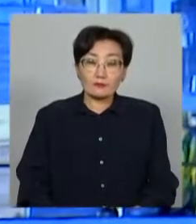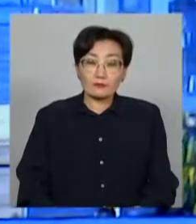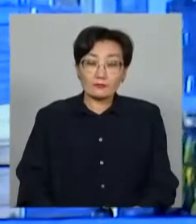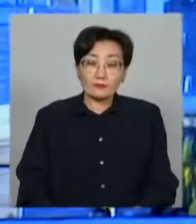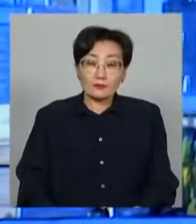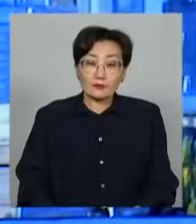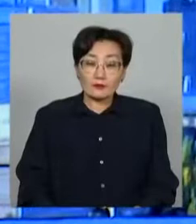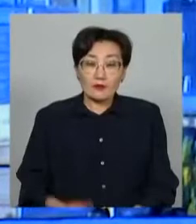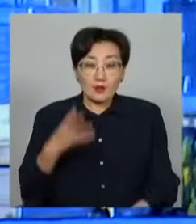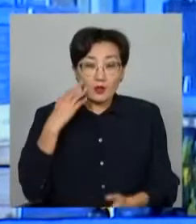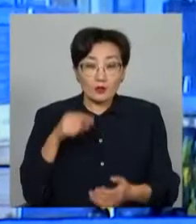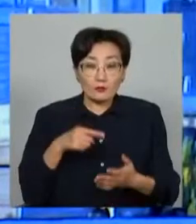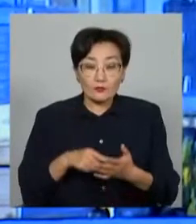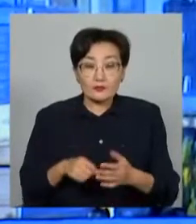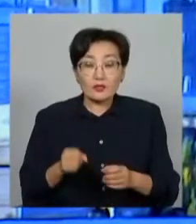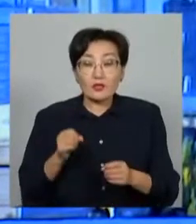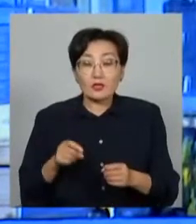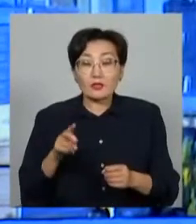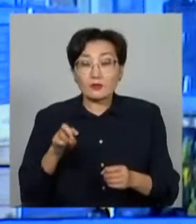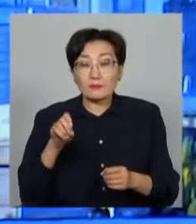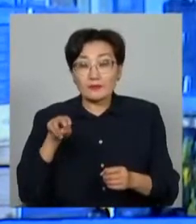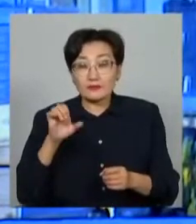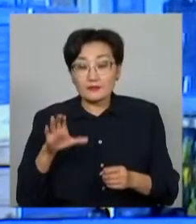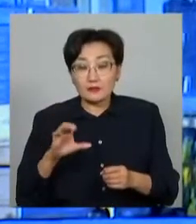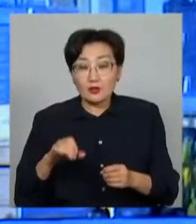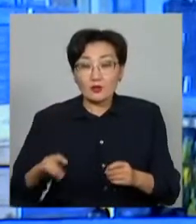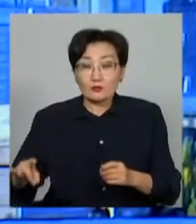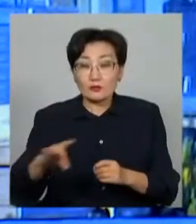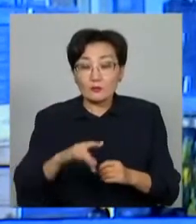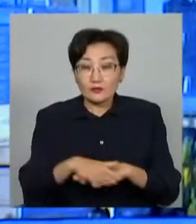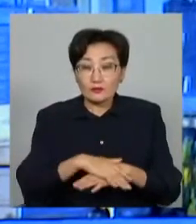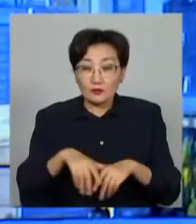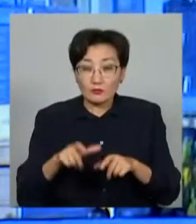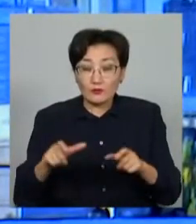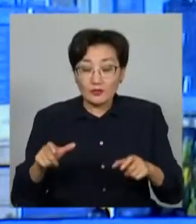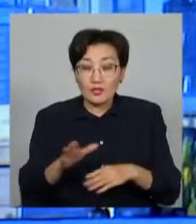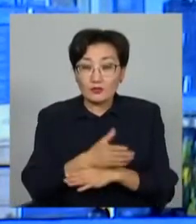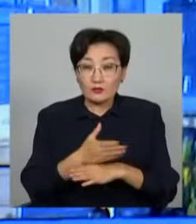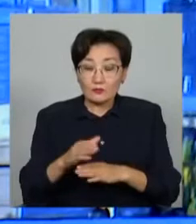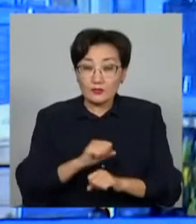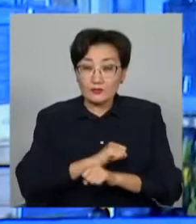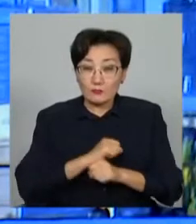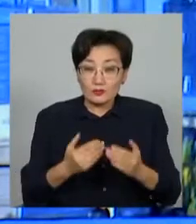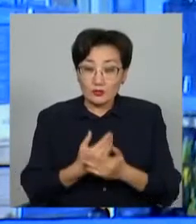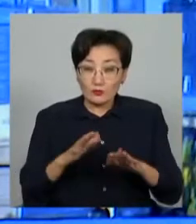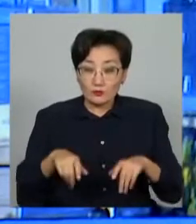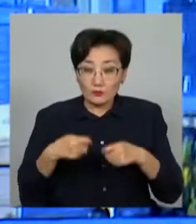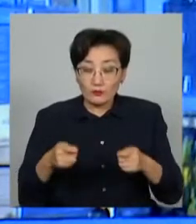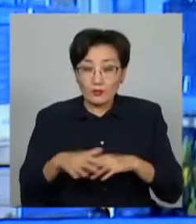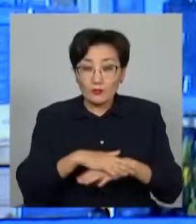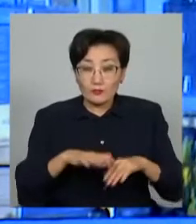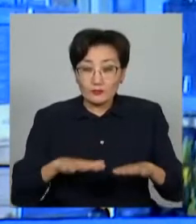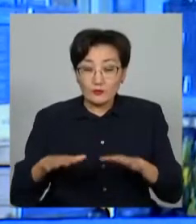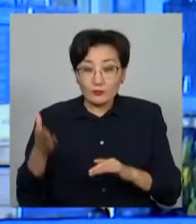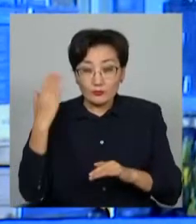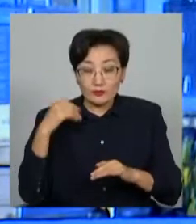Одан да жалғастырамыз. Алматыдағы Алтын Бесік шағын ауданында халық серуендеп демалатын жаңа орын ел игілігіне берілді. Мұндай бірегей қоғамдық кеңістік